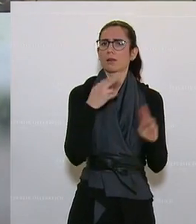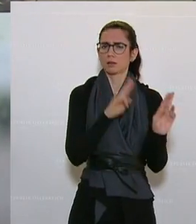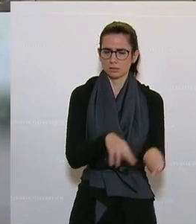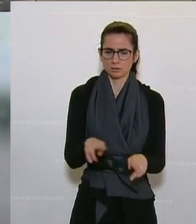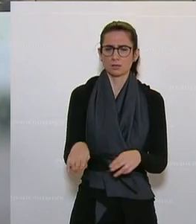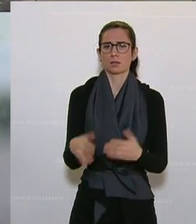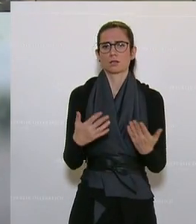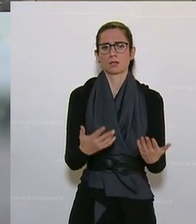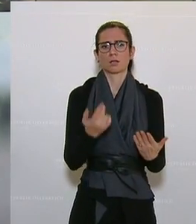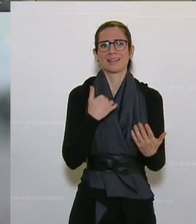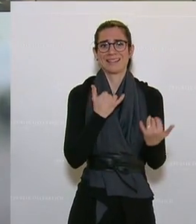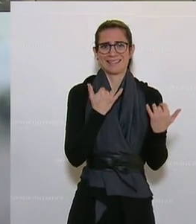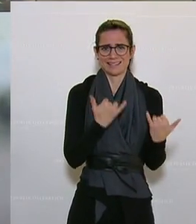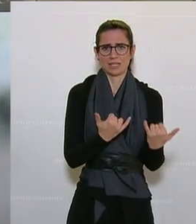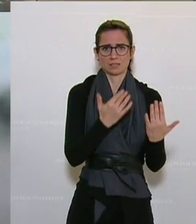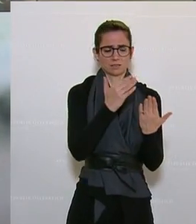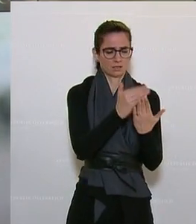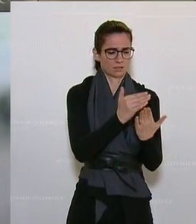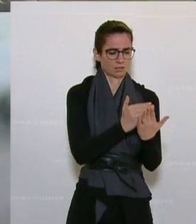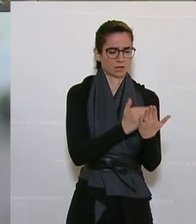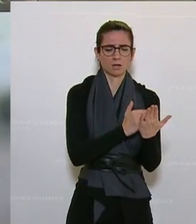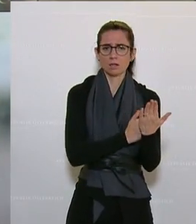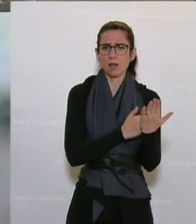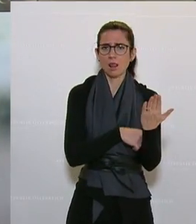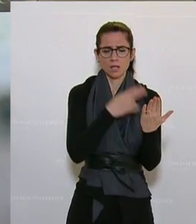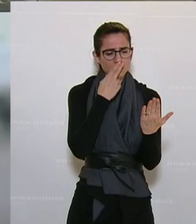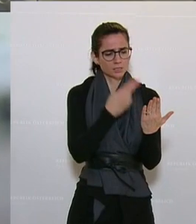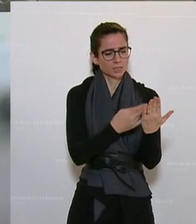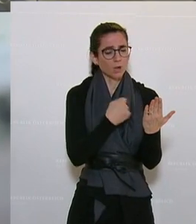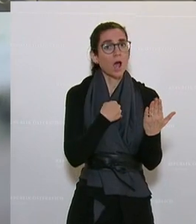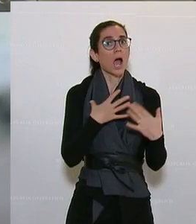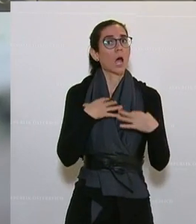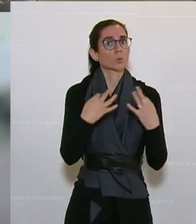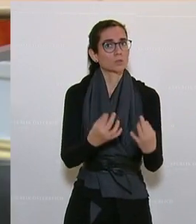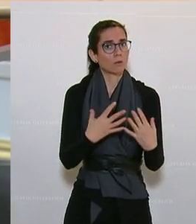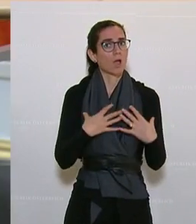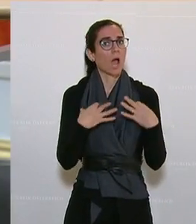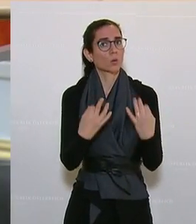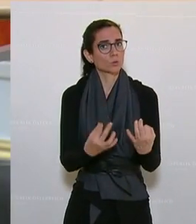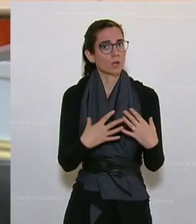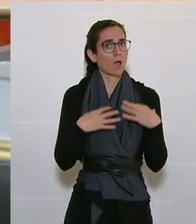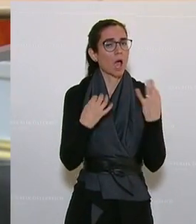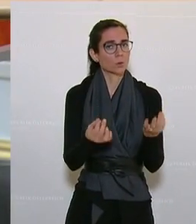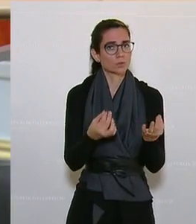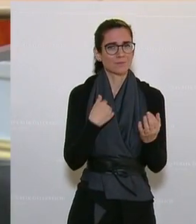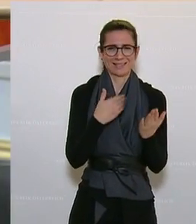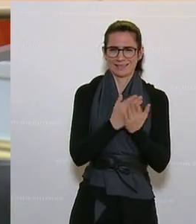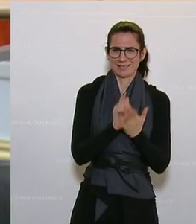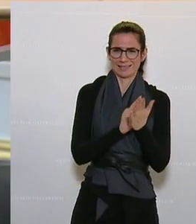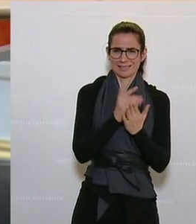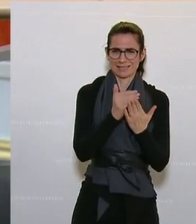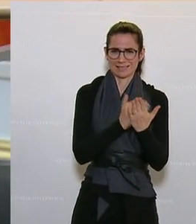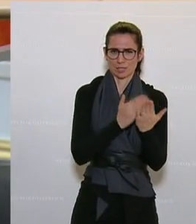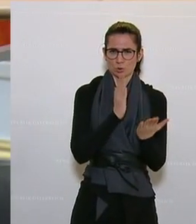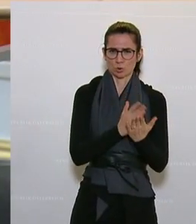Es ist ja auch richtig, dass es in den bestehenden Regelungen immer wieder Spezialregelungen gibt. Das ist ja ganz logisch. Wir brauchen uns ja nur die Dienstzeitregelungen